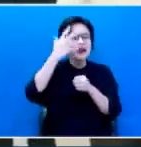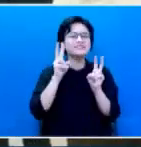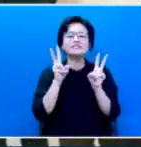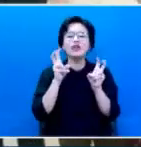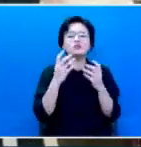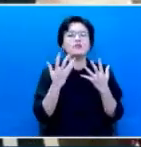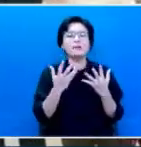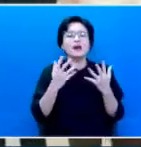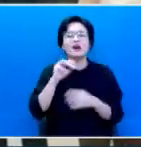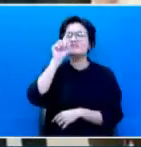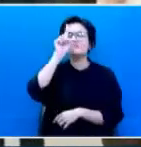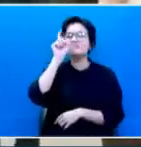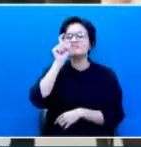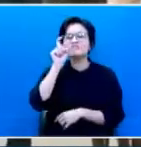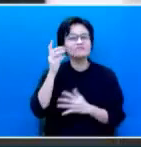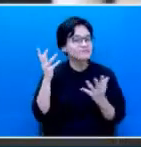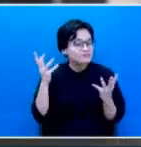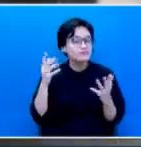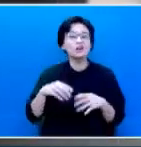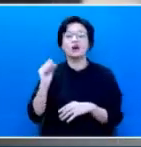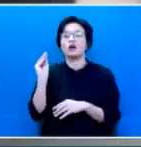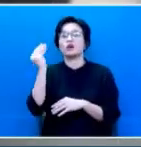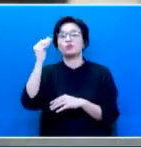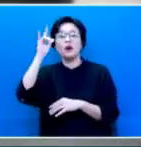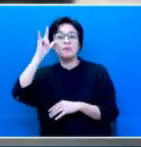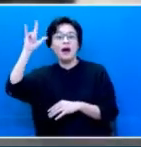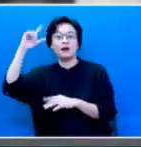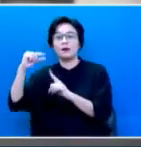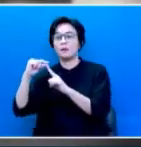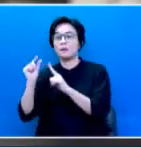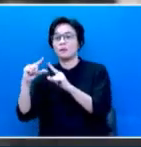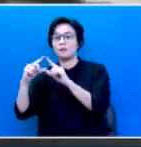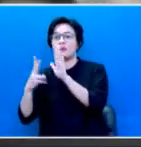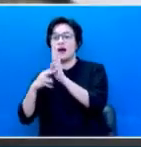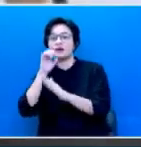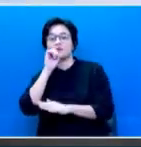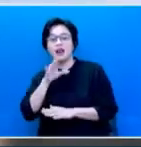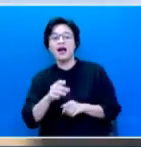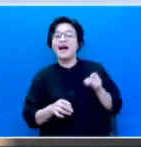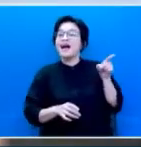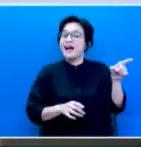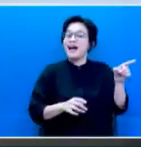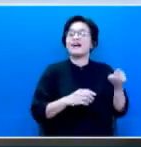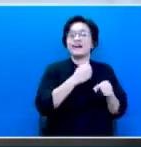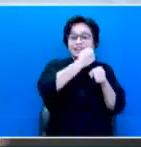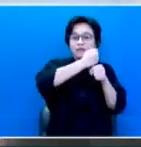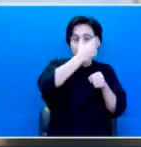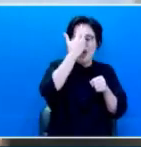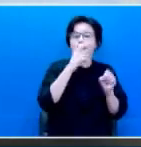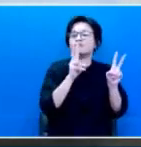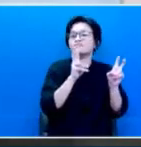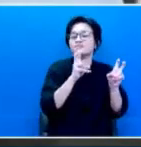tand tanya Ketua DPP PDIP Puan Maharani hanya menjawab bahwa Gibran berstatus cawapres